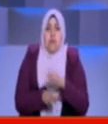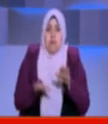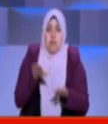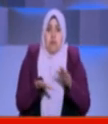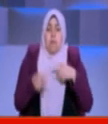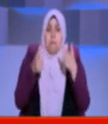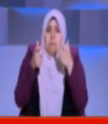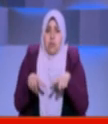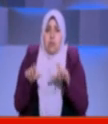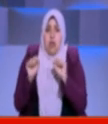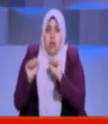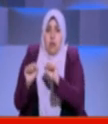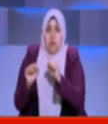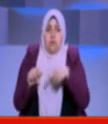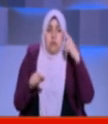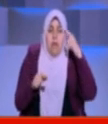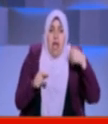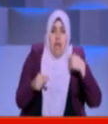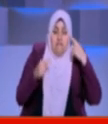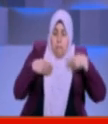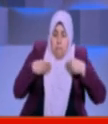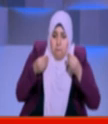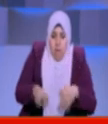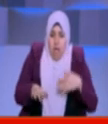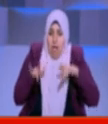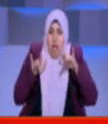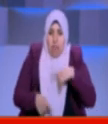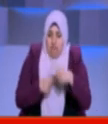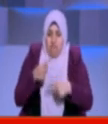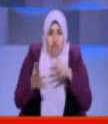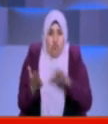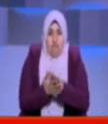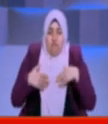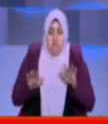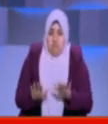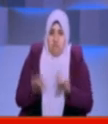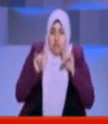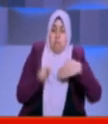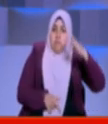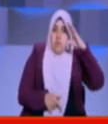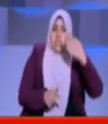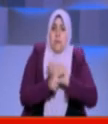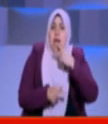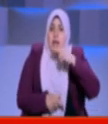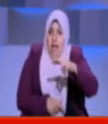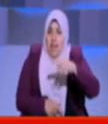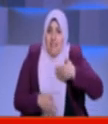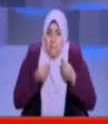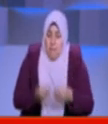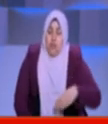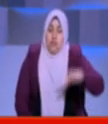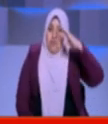الوطنية، ومواقفه الشجاعة في هذه الظروف. تكلمت معه قبل قليل